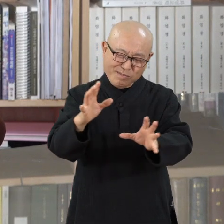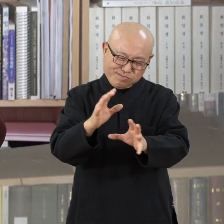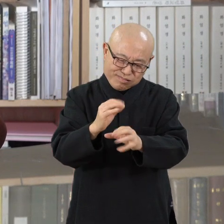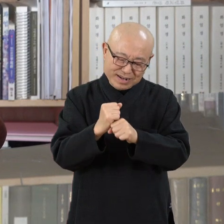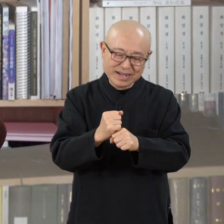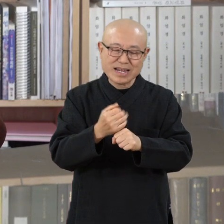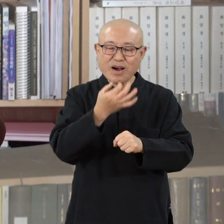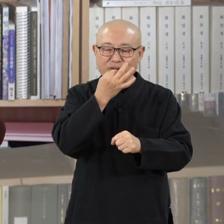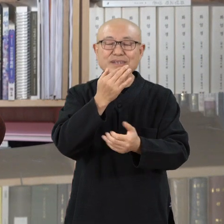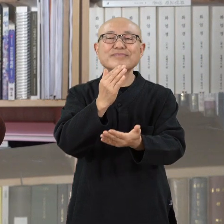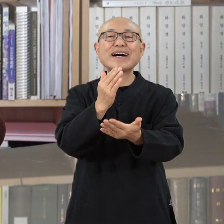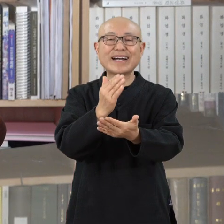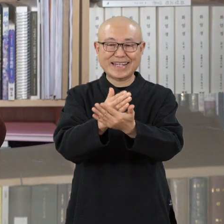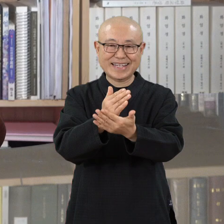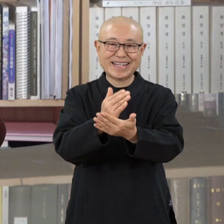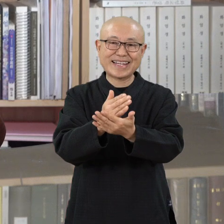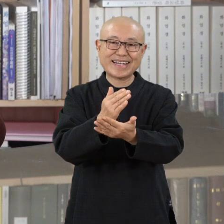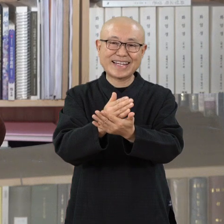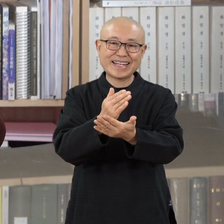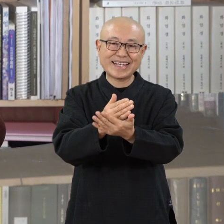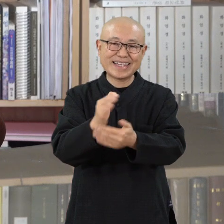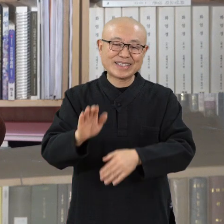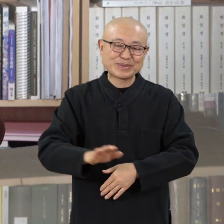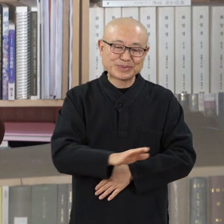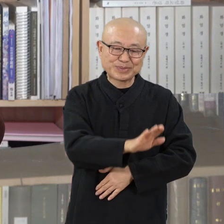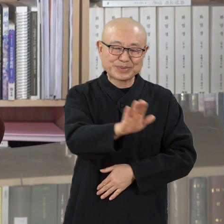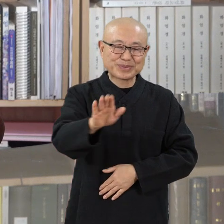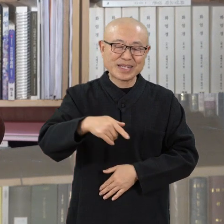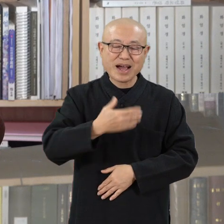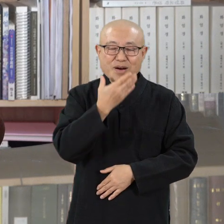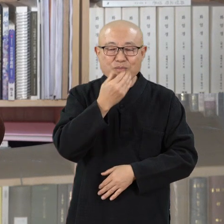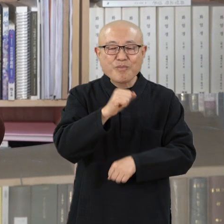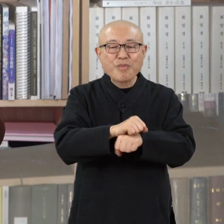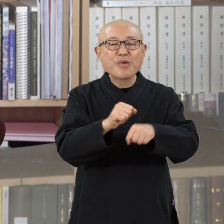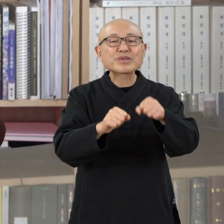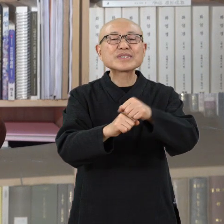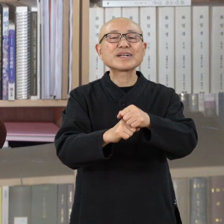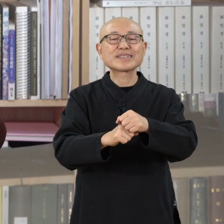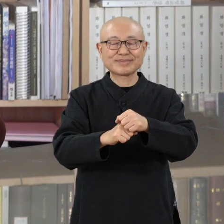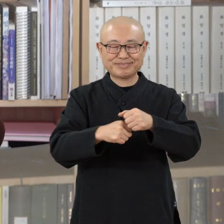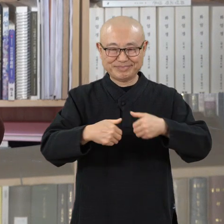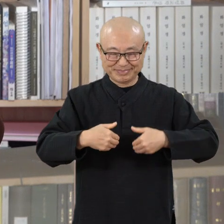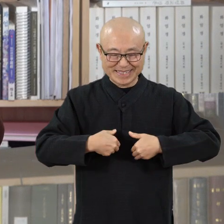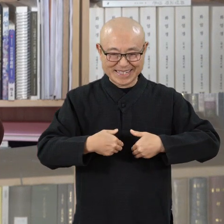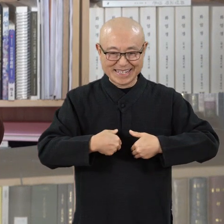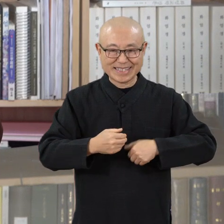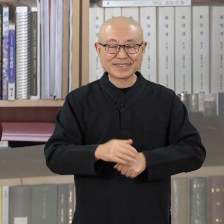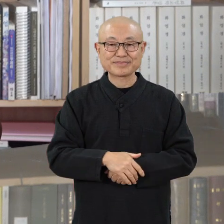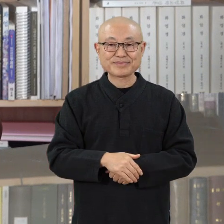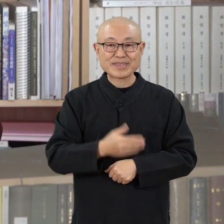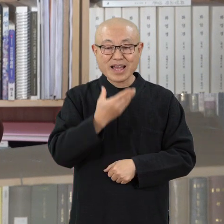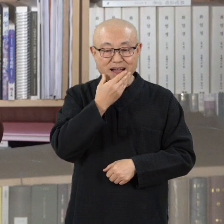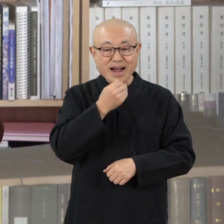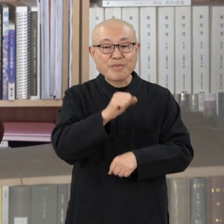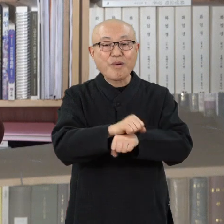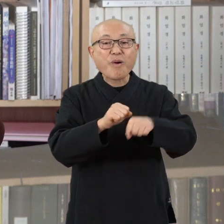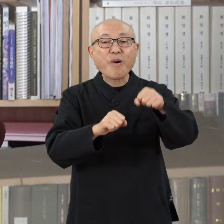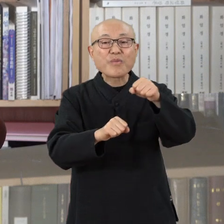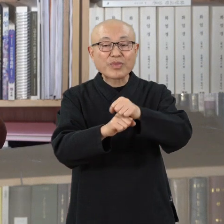탐욕을 내려놓고 그리고 우리 자신들이 공덕을 짓는 것. 그리고 그 공덕이